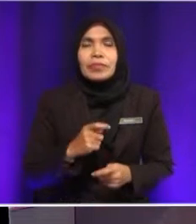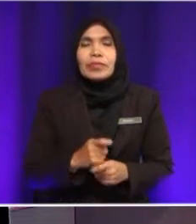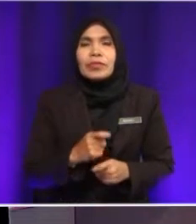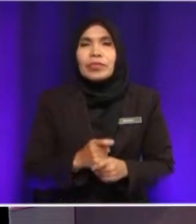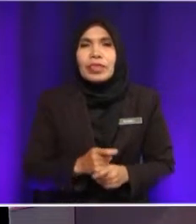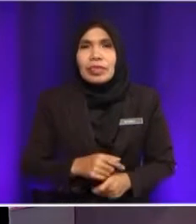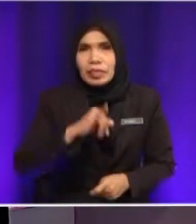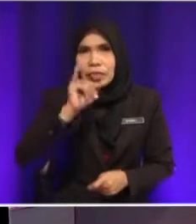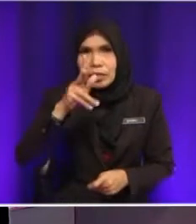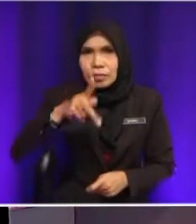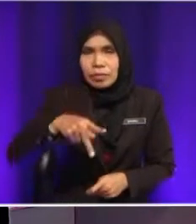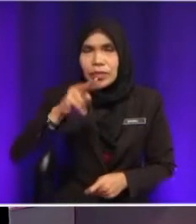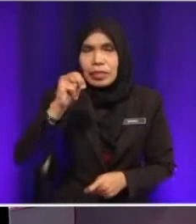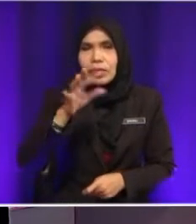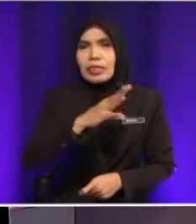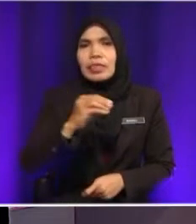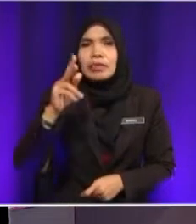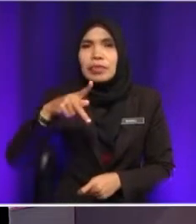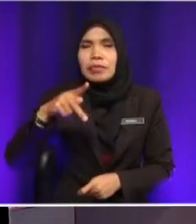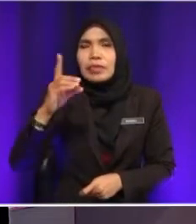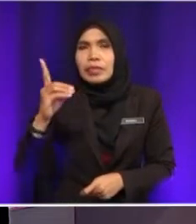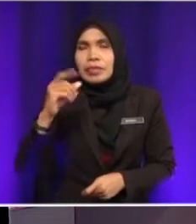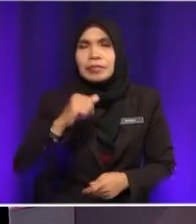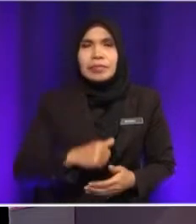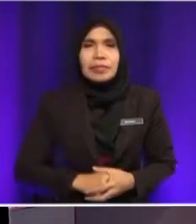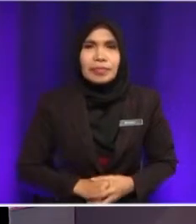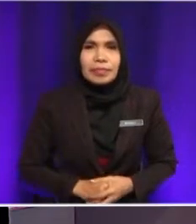dalam konteks ujian akhir sesi